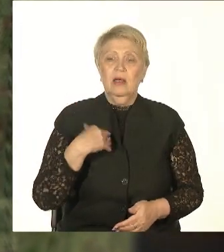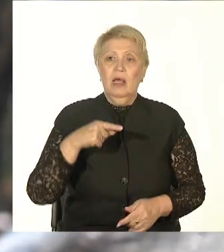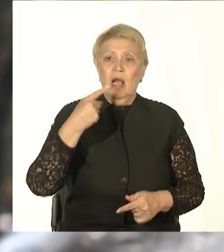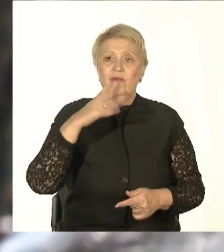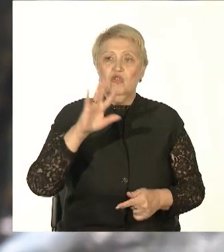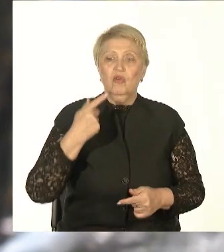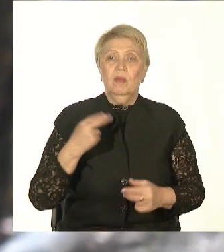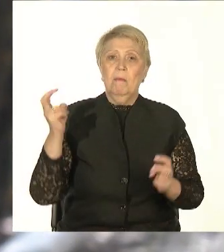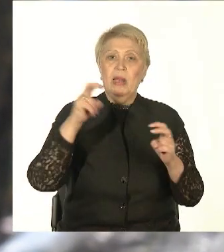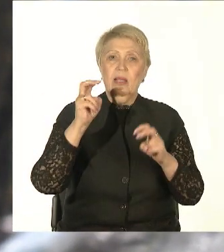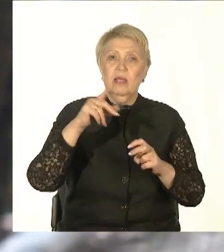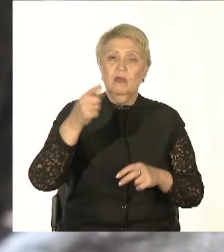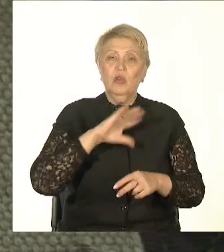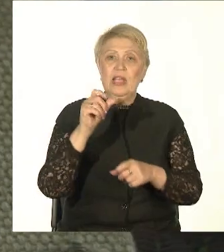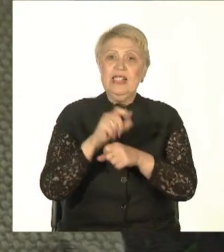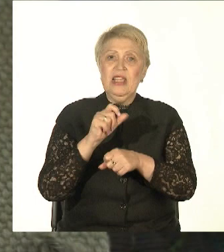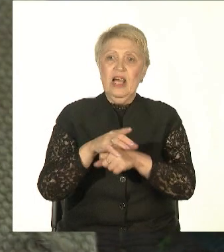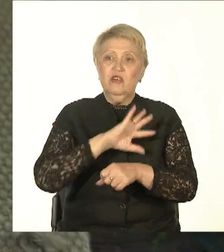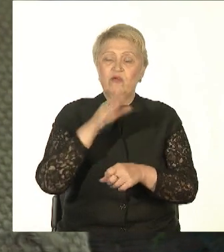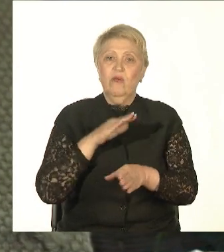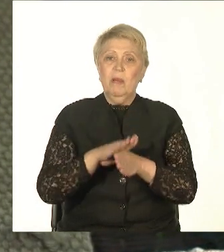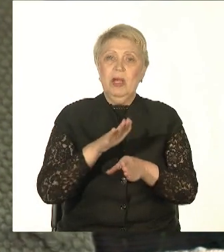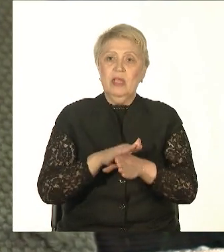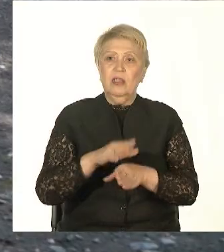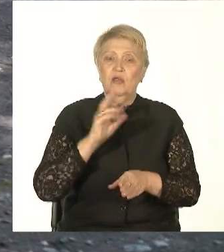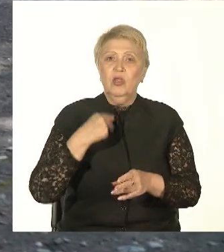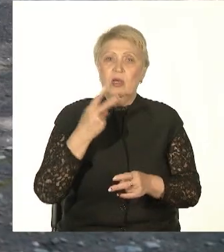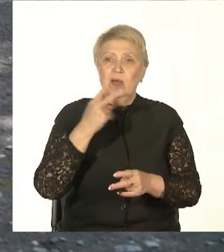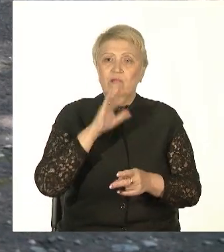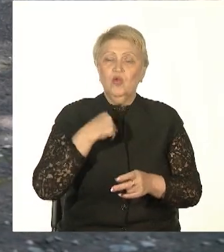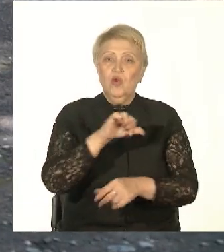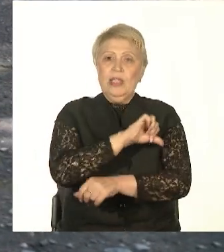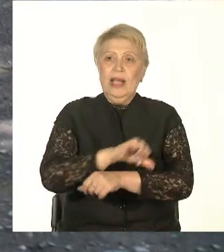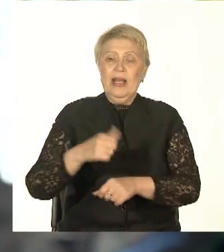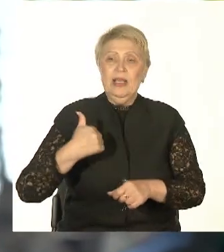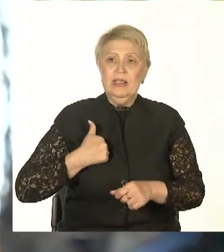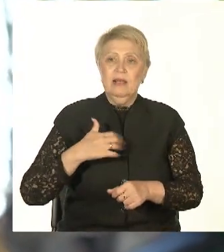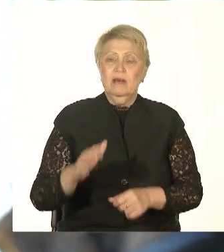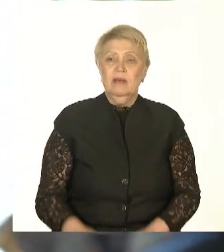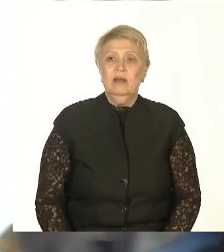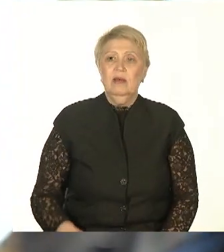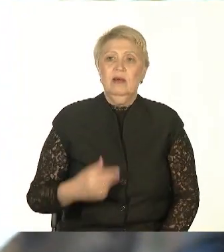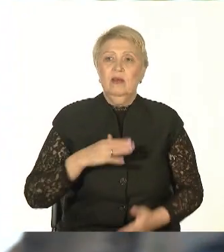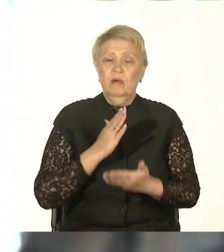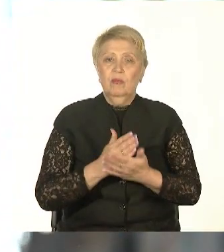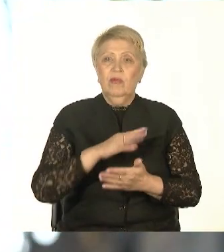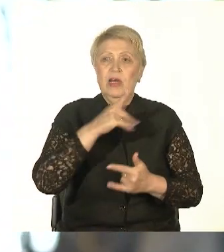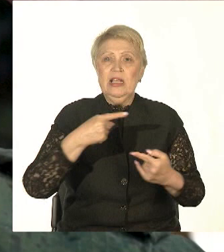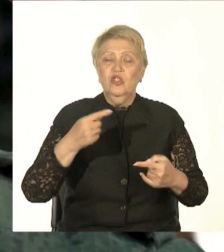дозор, задачи, недопущение бесконтрольного нарушения государственной границы на охранной участке, проверки, контроля уже средств на рубеже инженерно-клинических сооружений.